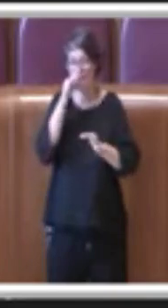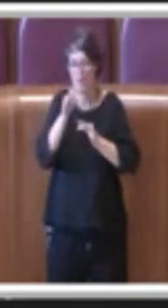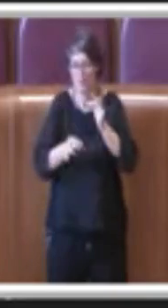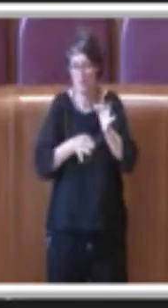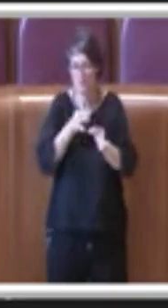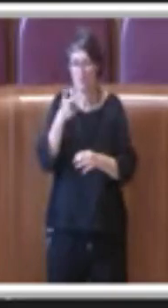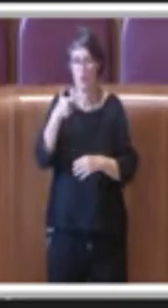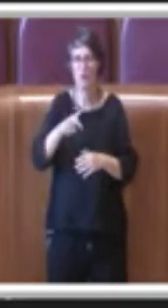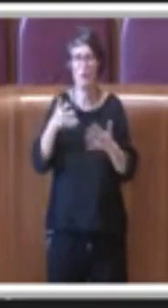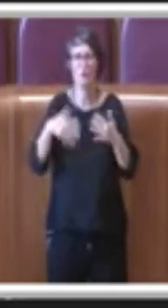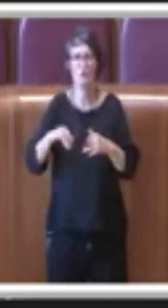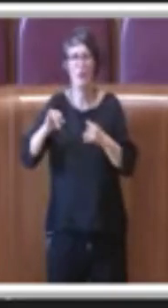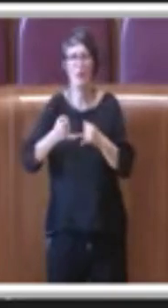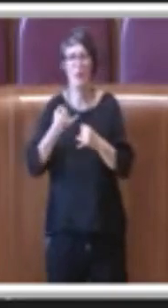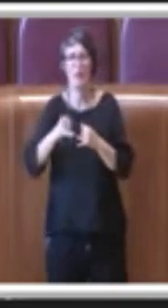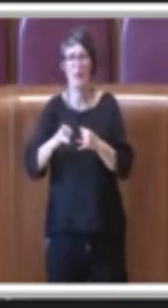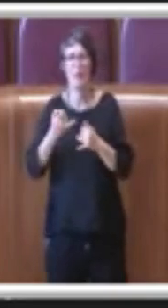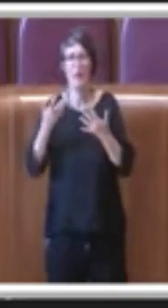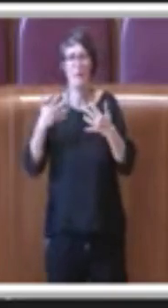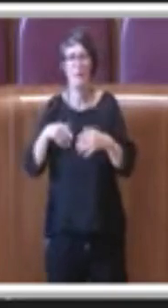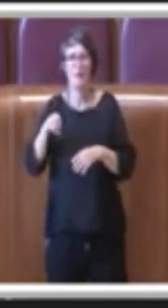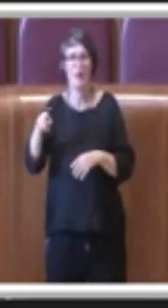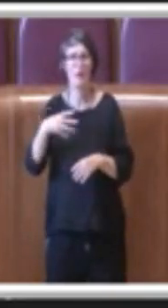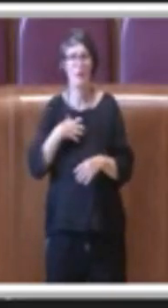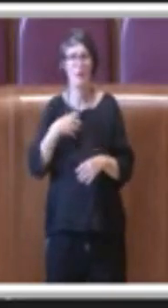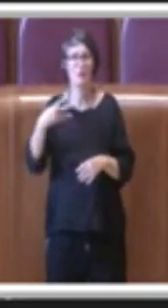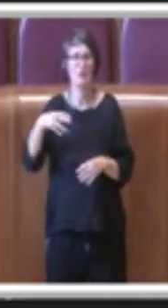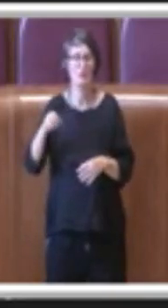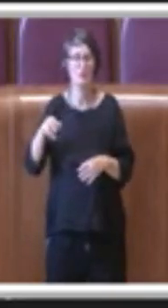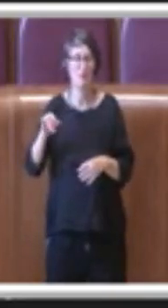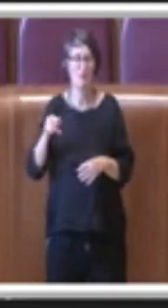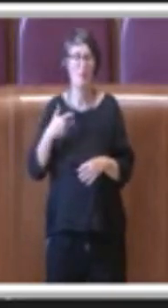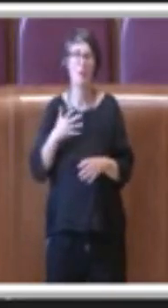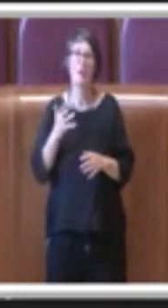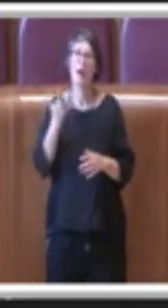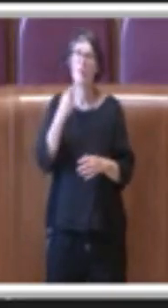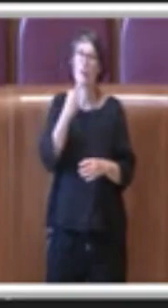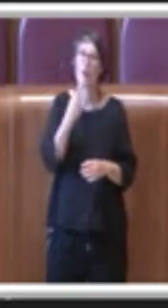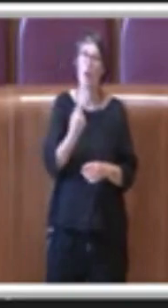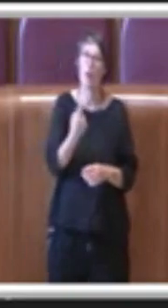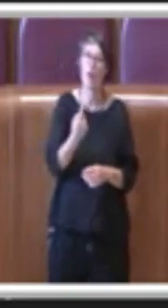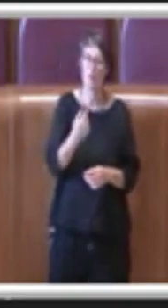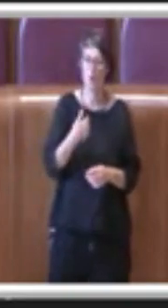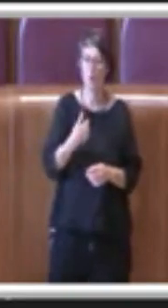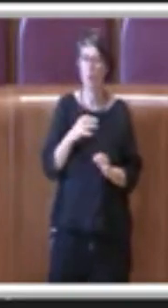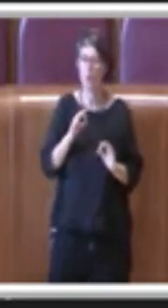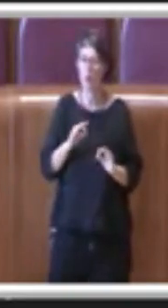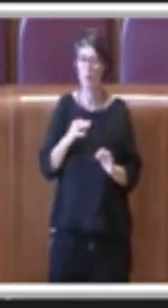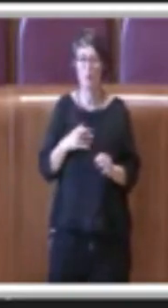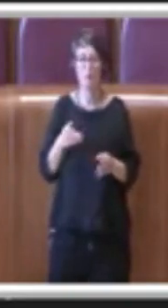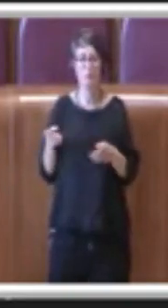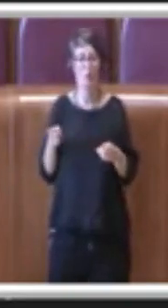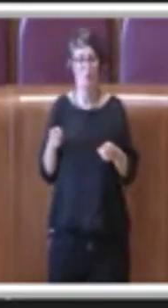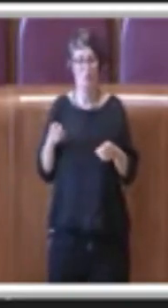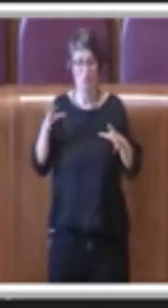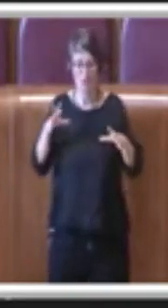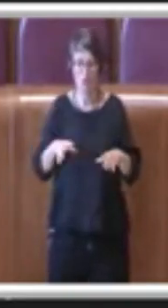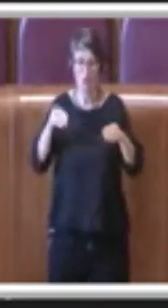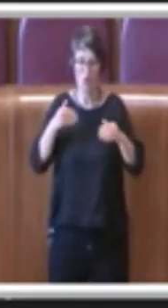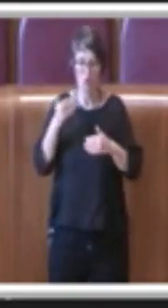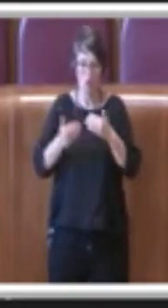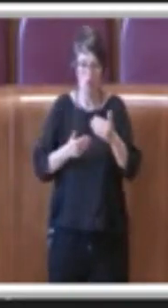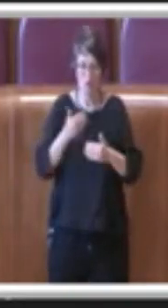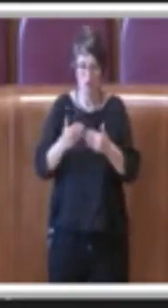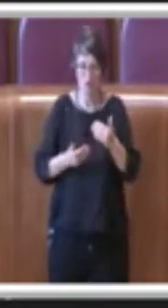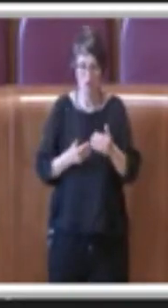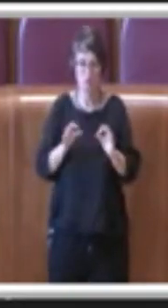si sia prestata molta attenzione e delicatezza al momento di avvio di questi percorsi. Sappiamo bene che la fase iniziale del co-housing è